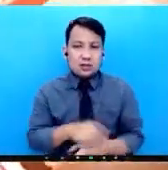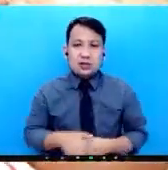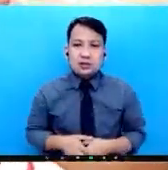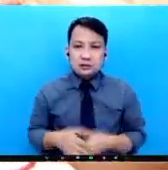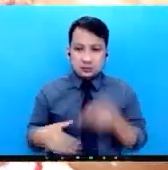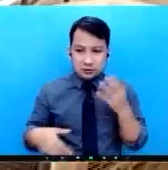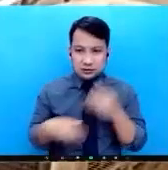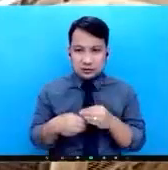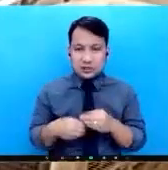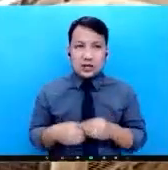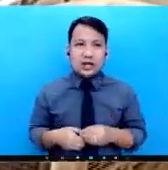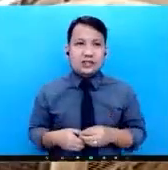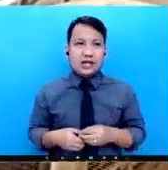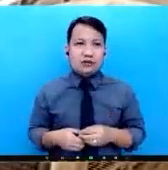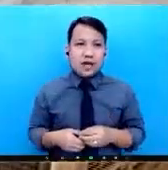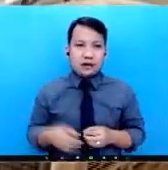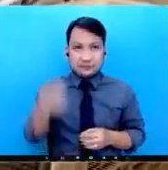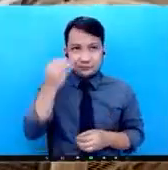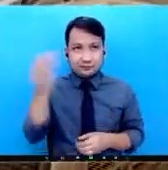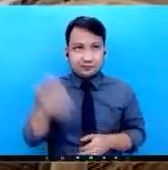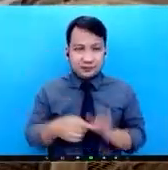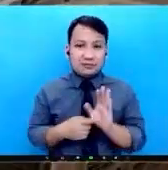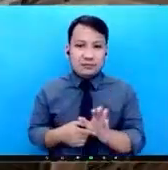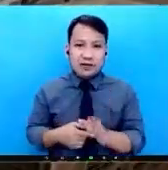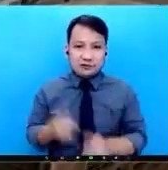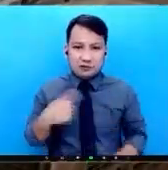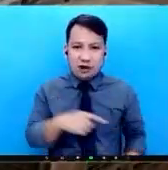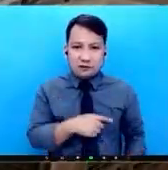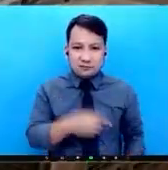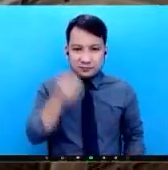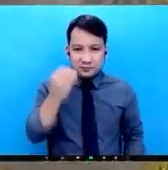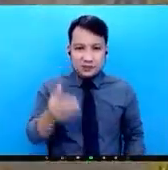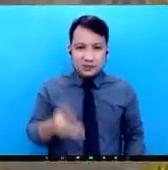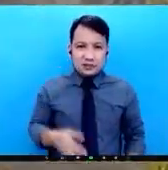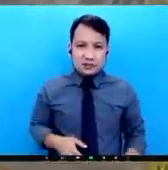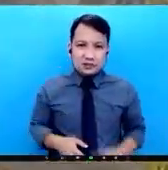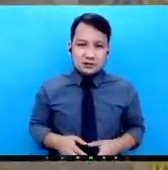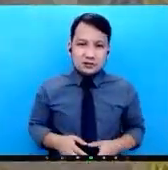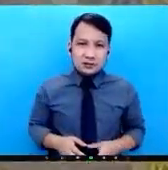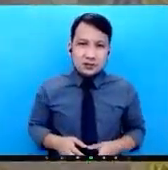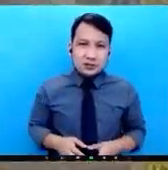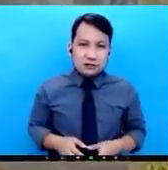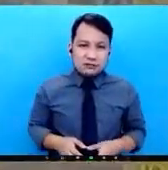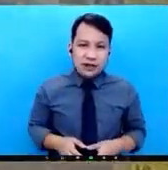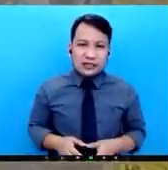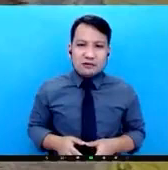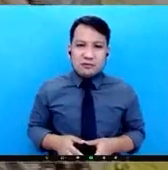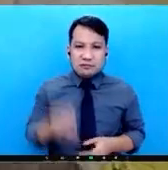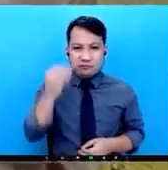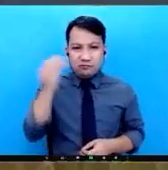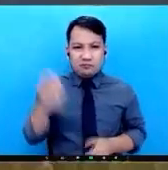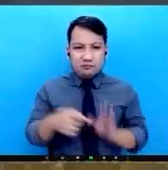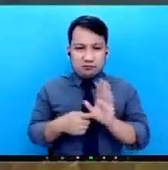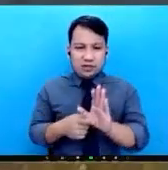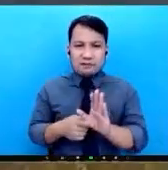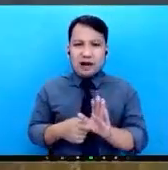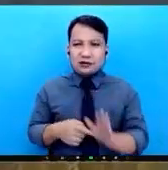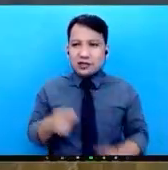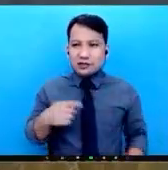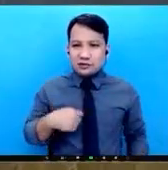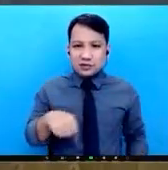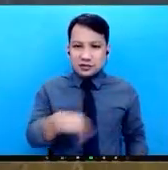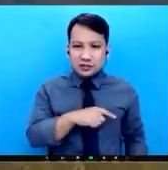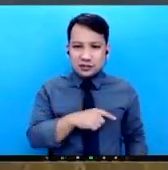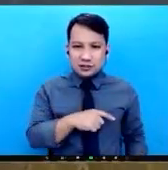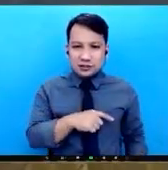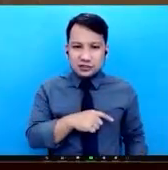naman. Mula sa February 2 na data ng pamahalaan, aabot pa lang sa 7.7 million na Pinoy ang nakatanggap